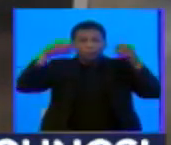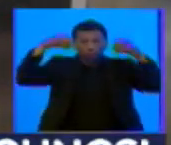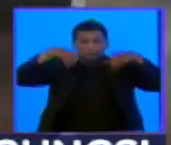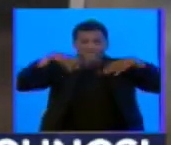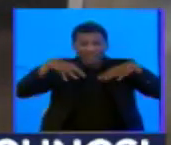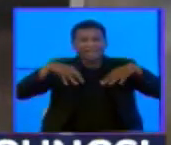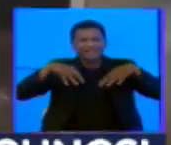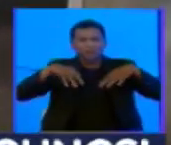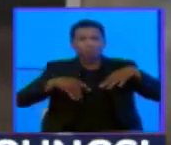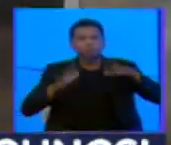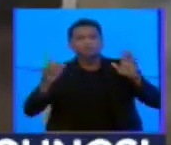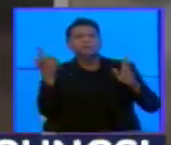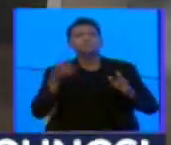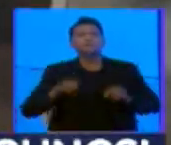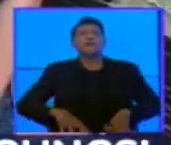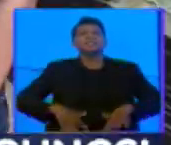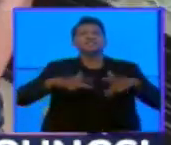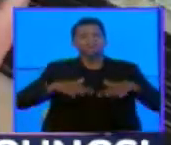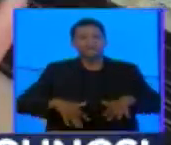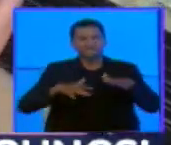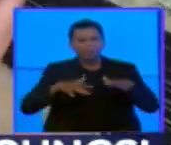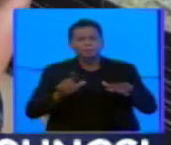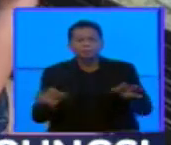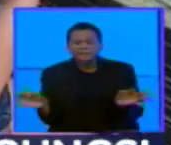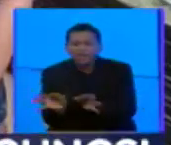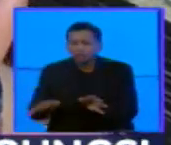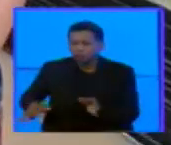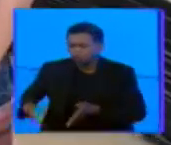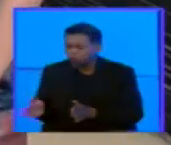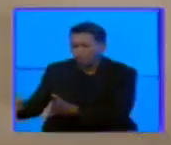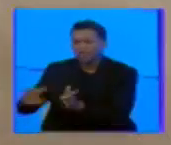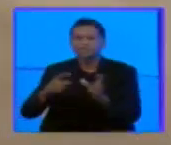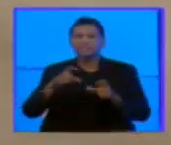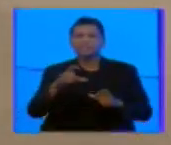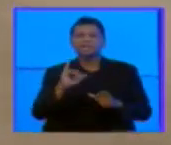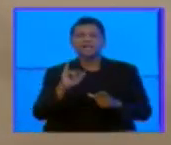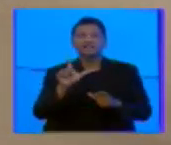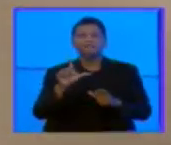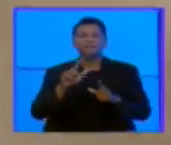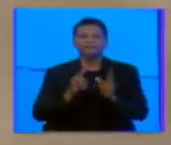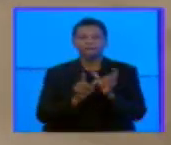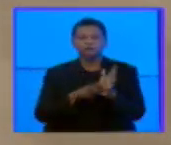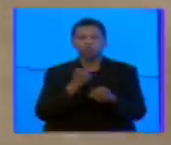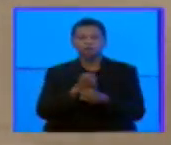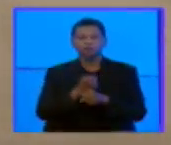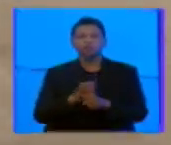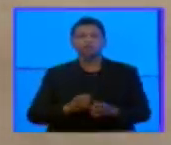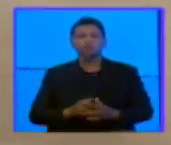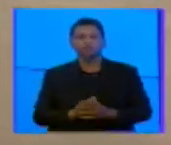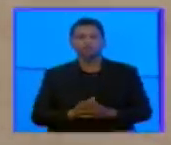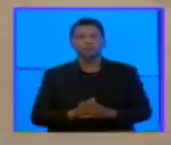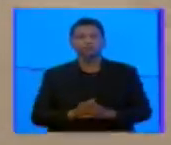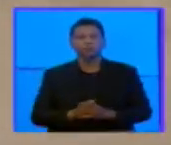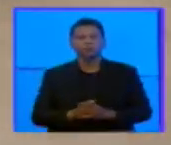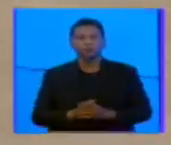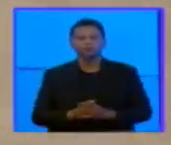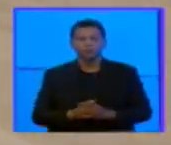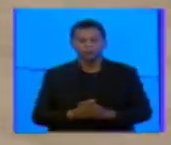di dataran rendah dan berdekatan dengan Sungai Ciliwung video antara korbannya masih